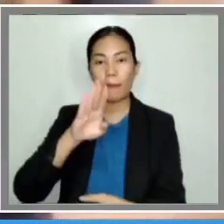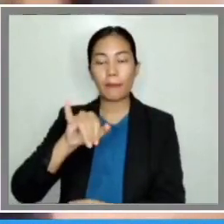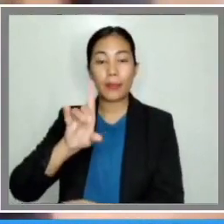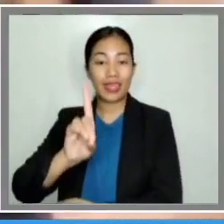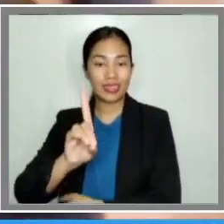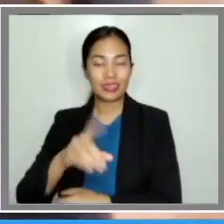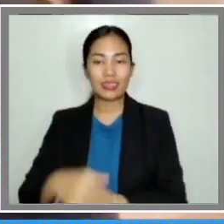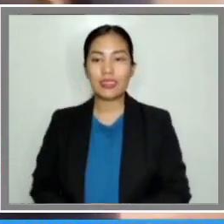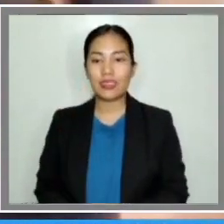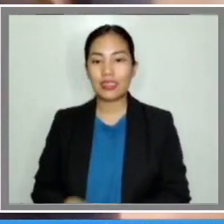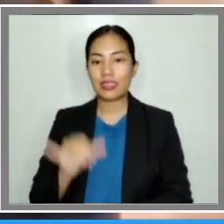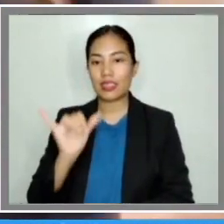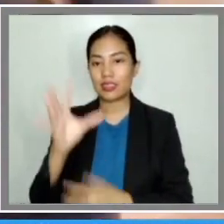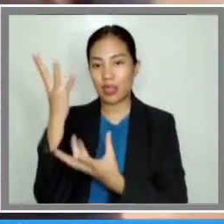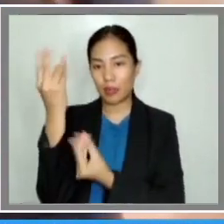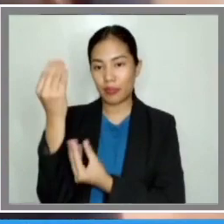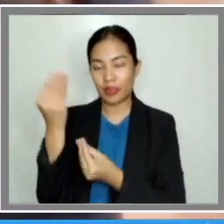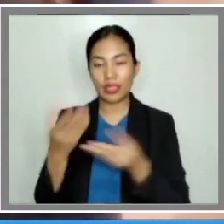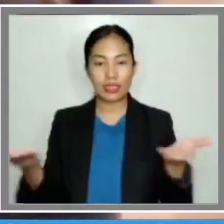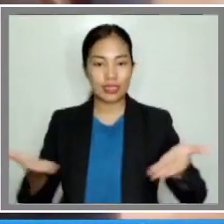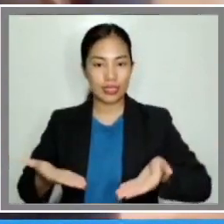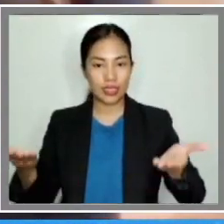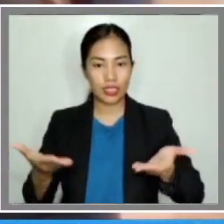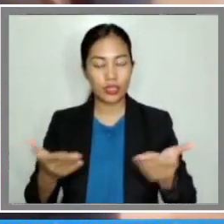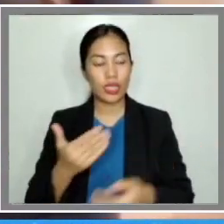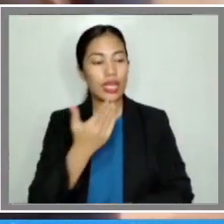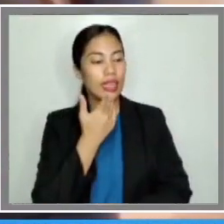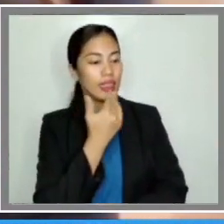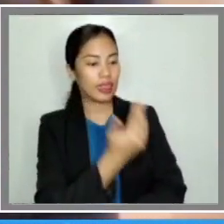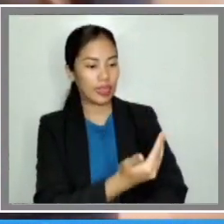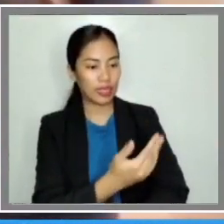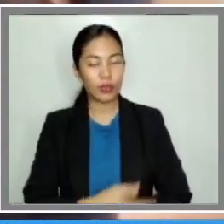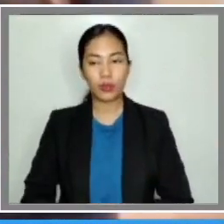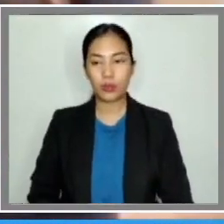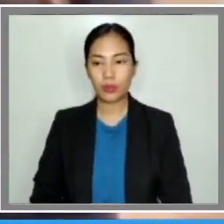City. Maraming salamat, Joseph Morong.